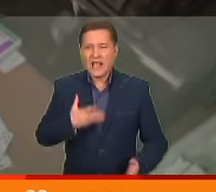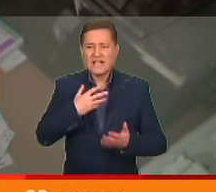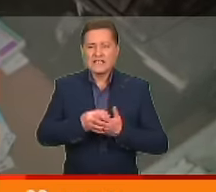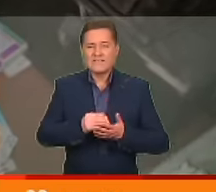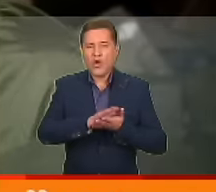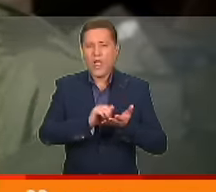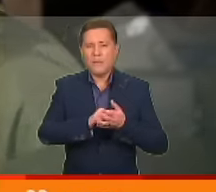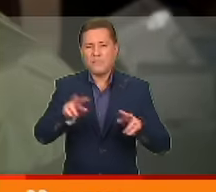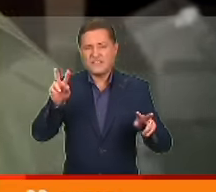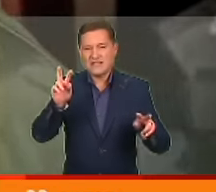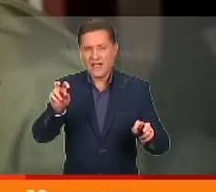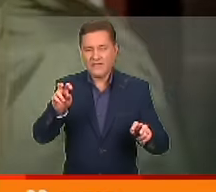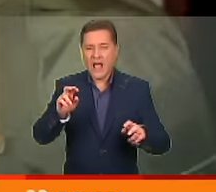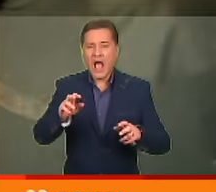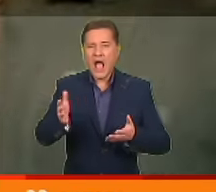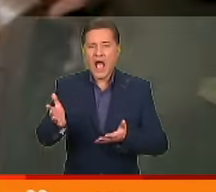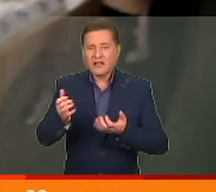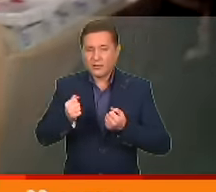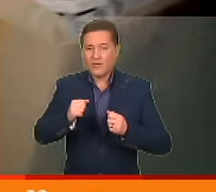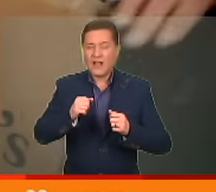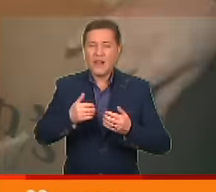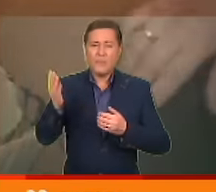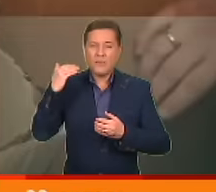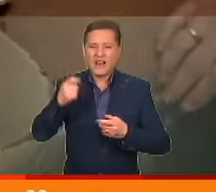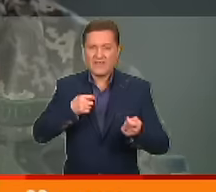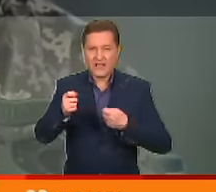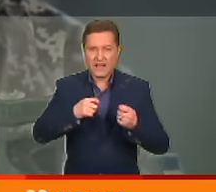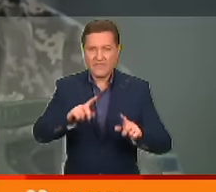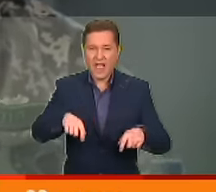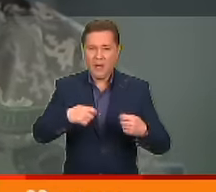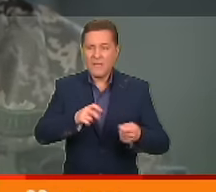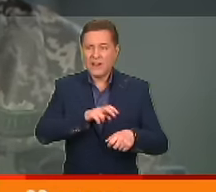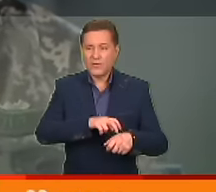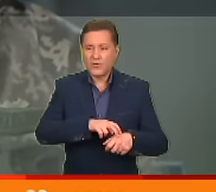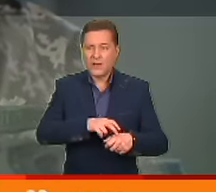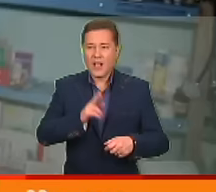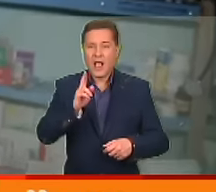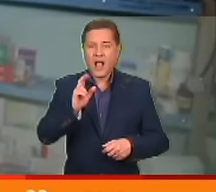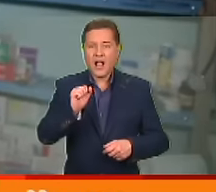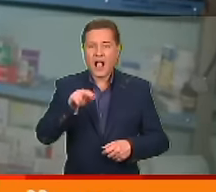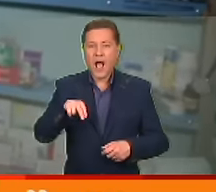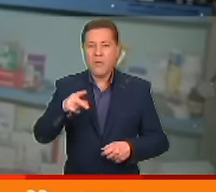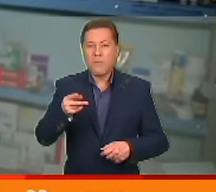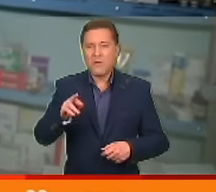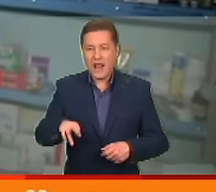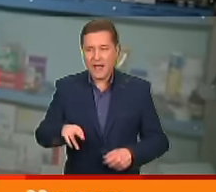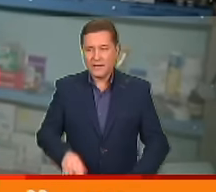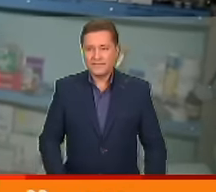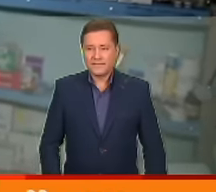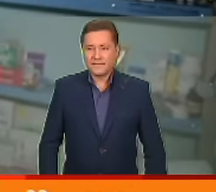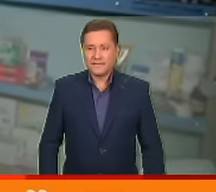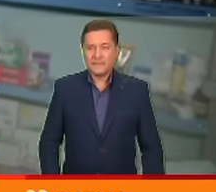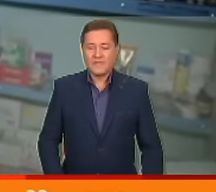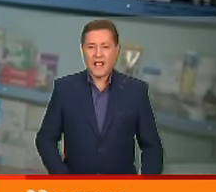псевдо Леся успадкувала від попереднього керівника медпункту. Капля, капелька. Її дівчат-підлеглих